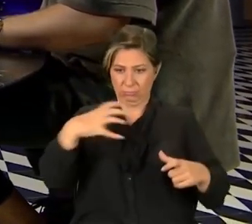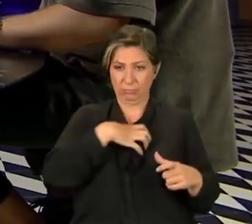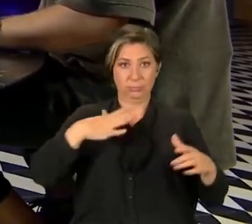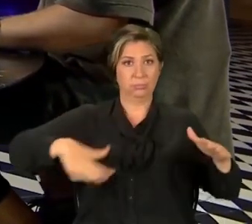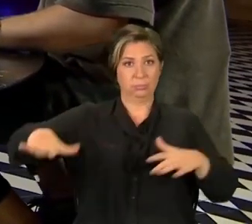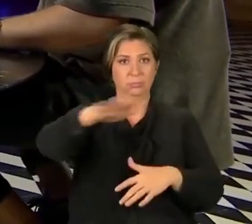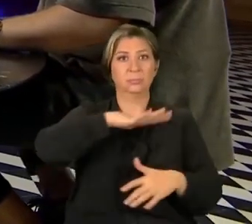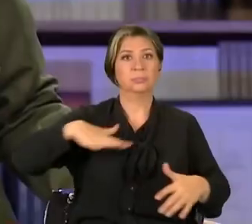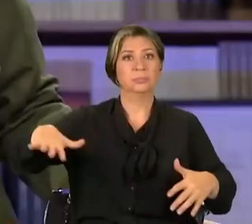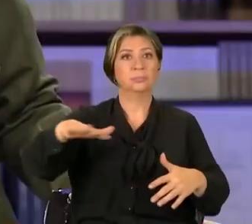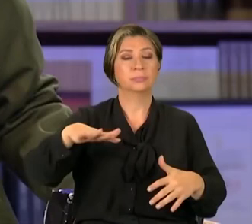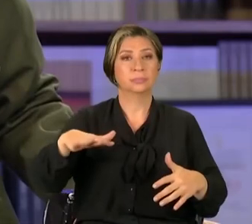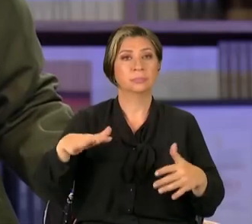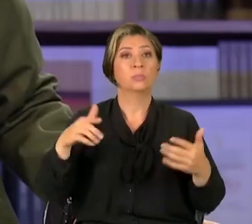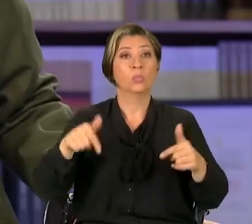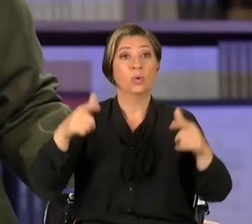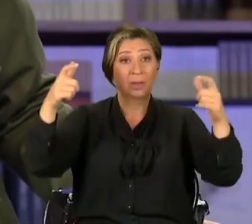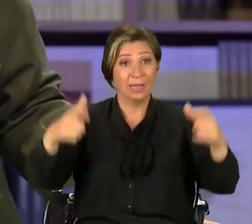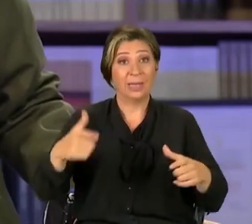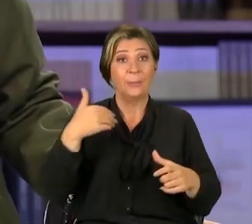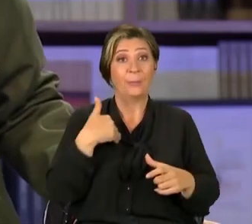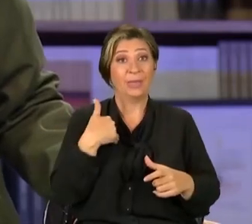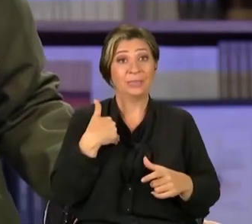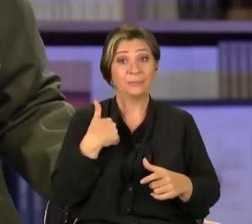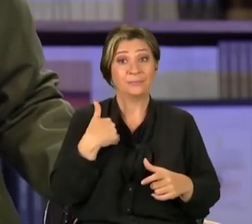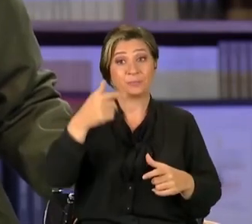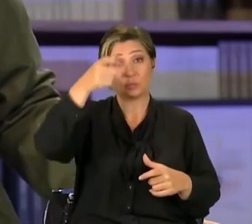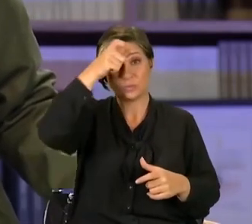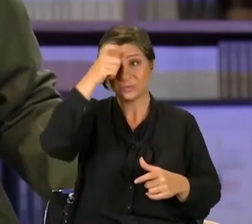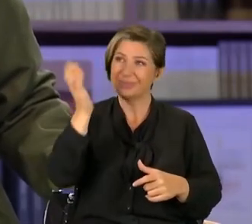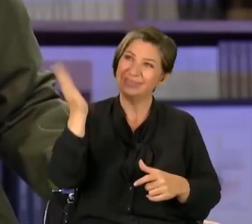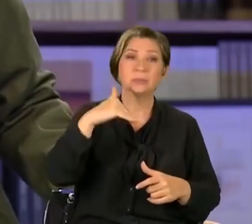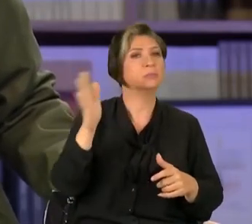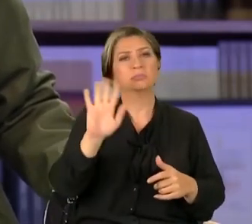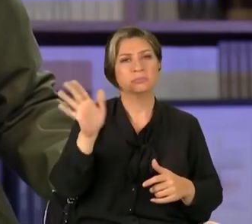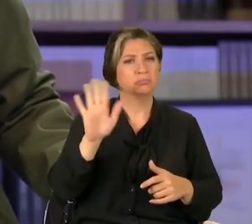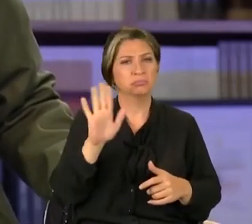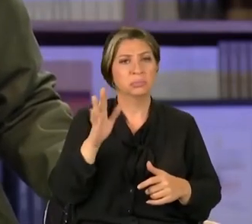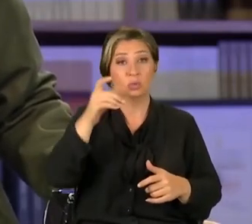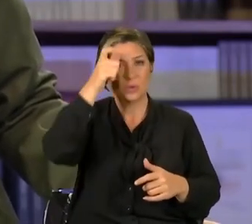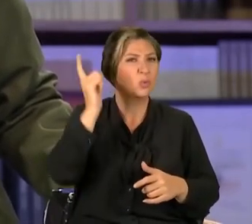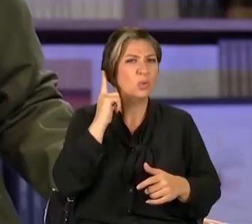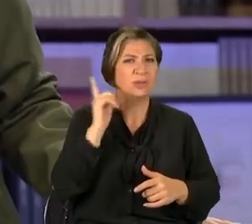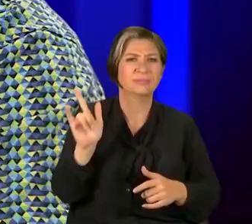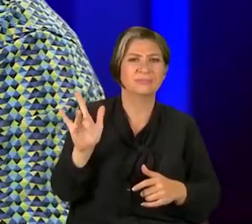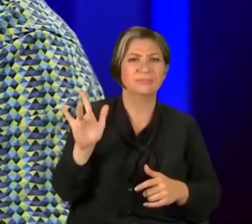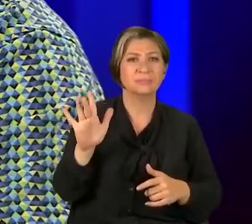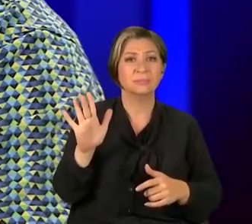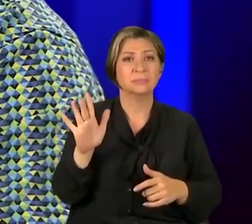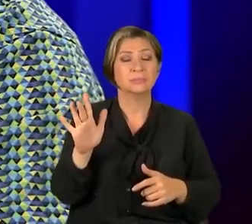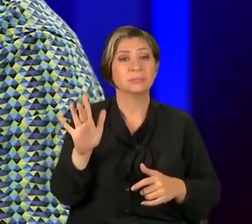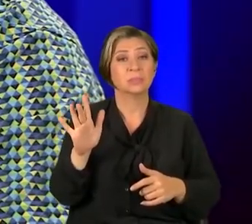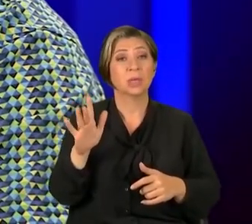Mesela bu benim mekanım bu mekanda Ben Ee bizim Türkleri çıkaracağıma Türk meşhurları çıkaracağım ama Ee